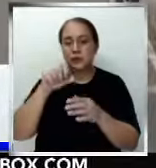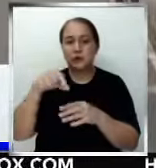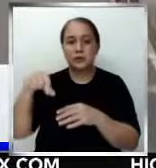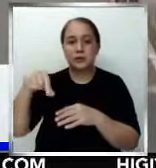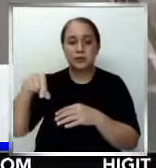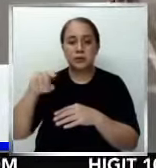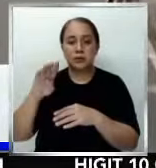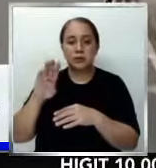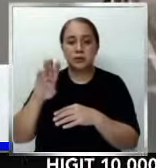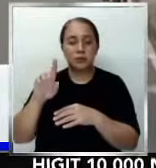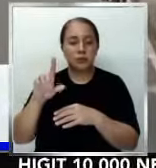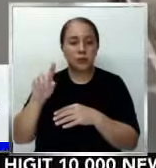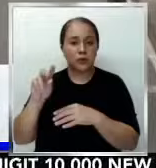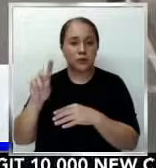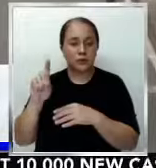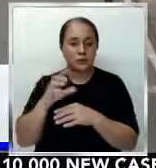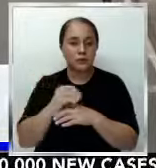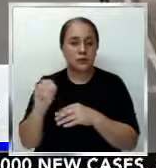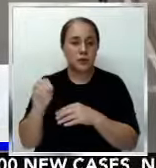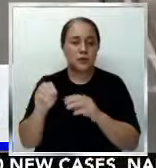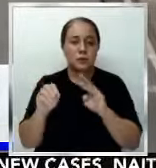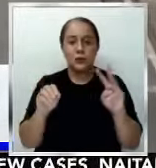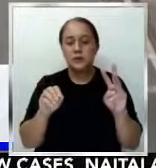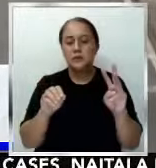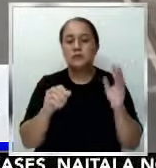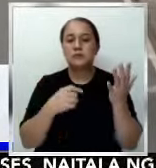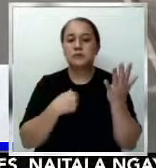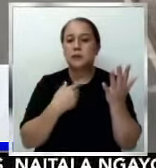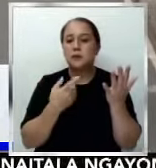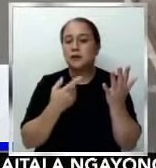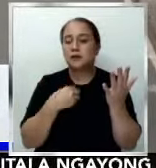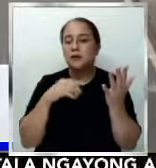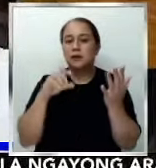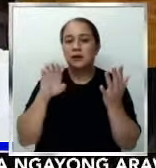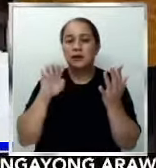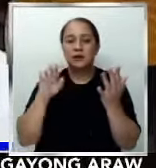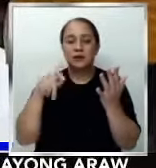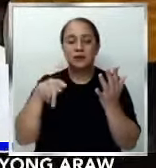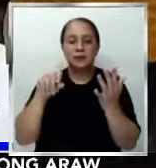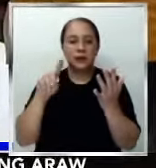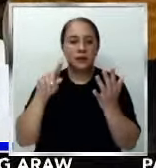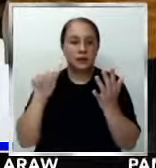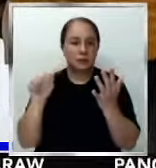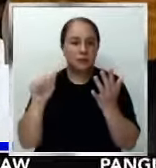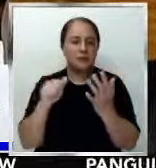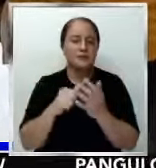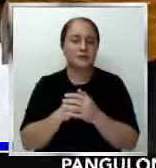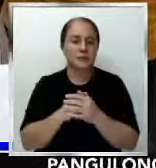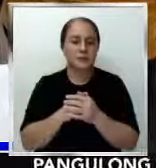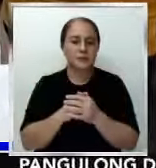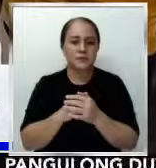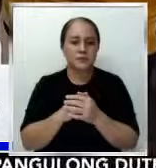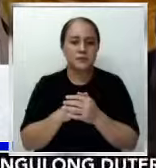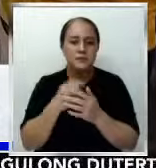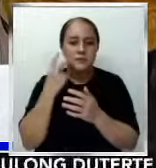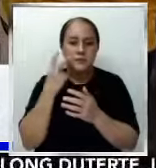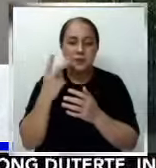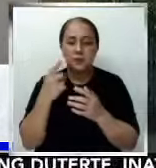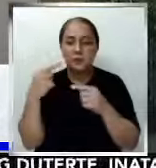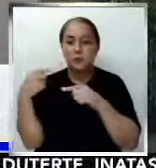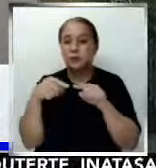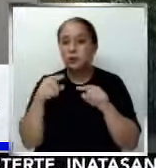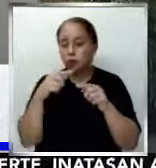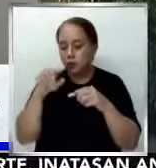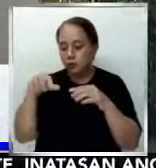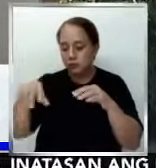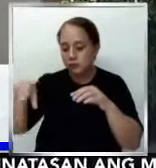at westbound lane ng Espanya mula P. Campa hanggang A. Mendoza, pati ilang side streets patungong Quiapo Church. Sisimulan